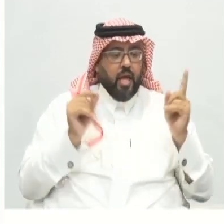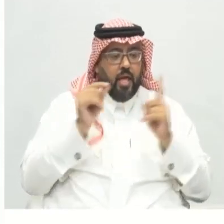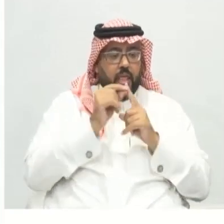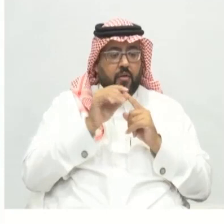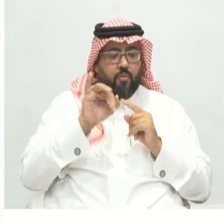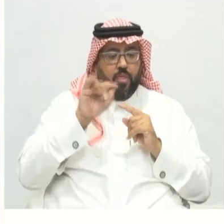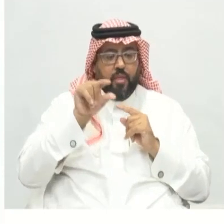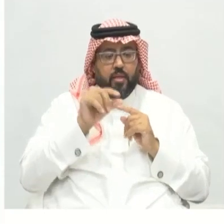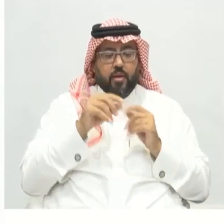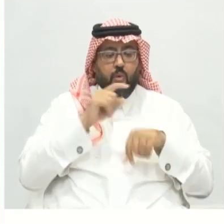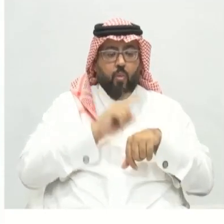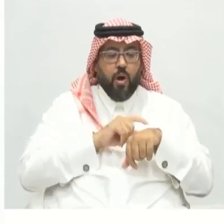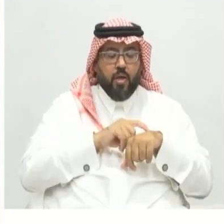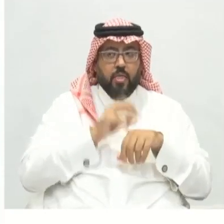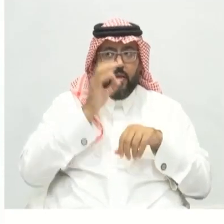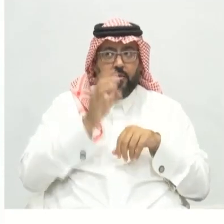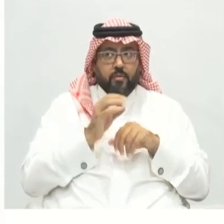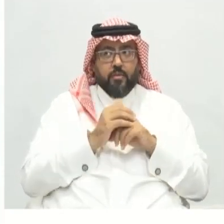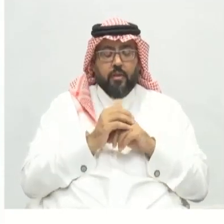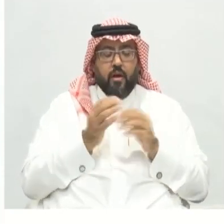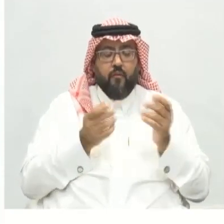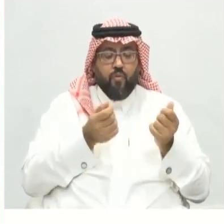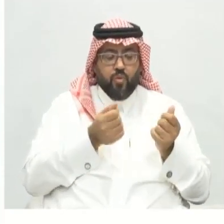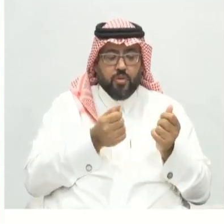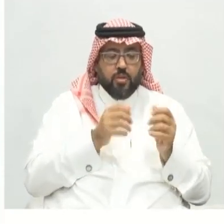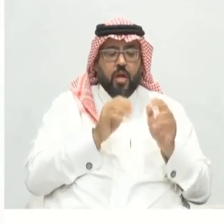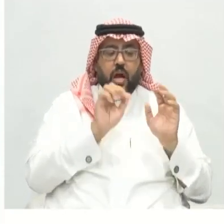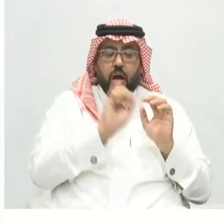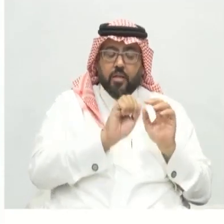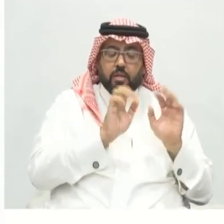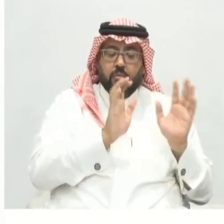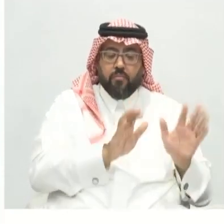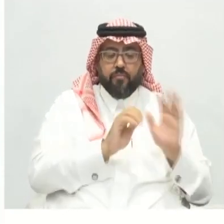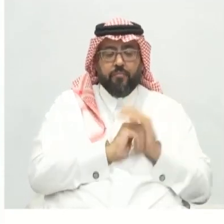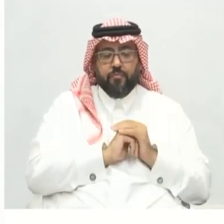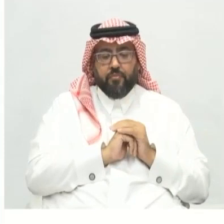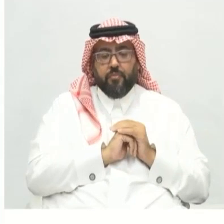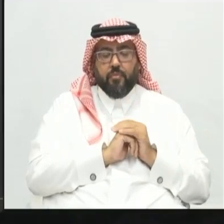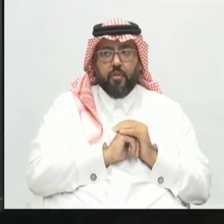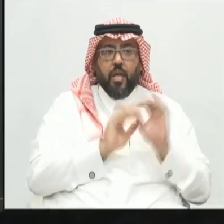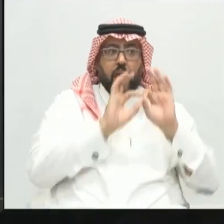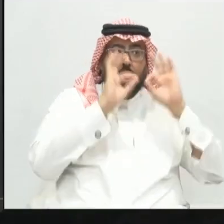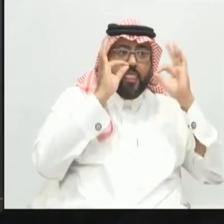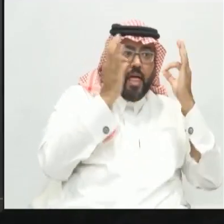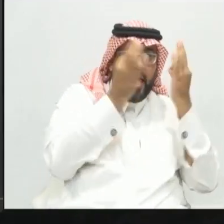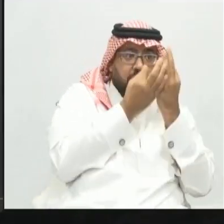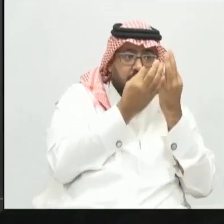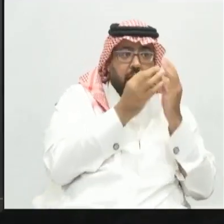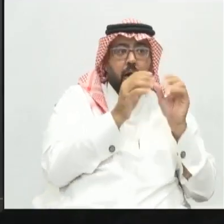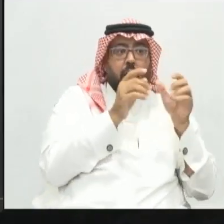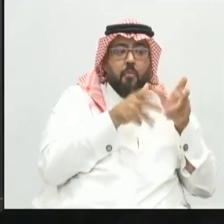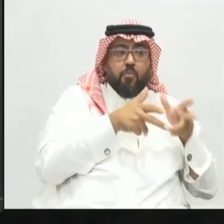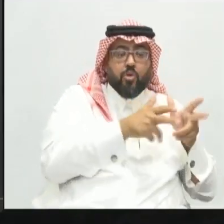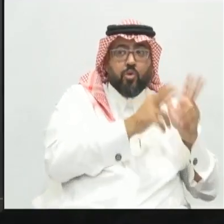محدده في زمن محدد وميزانيه محدده اذا مشروع